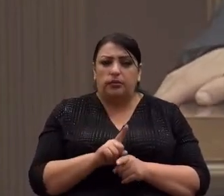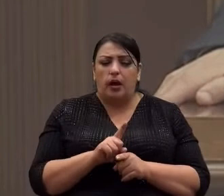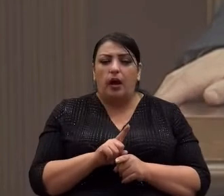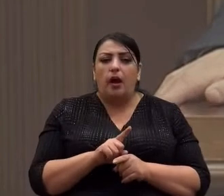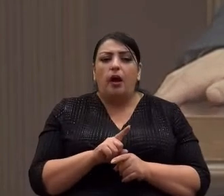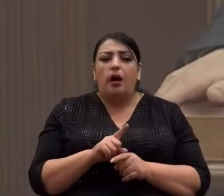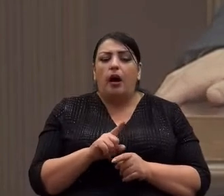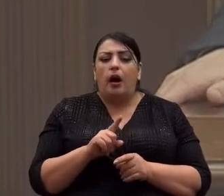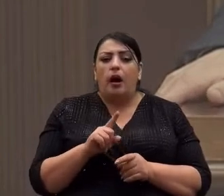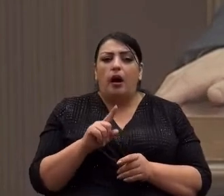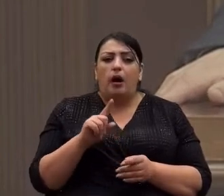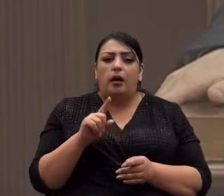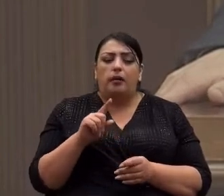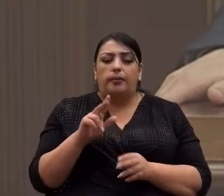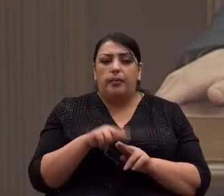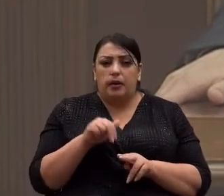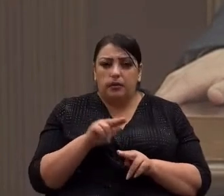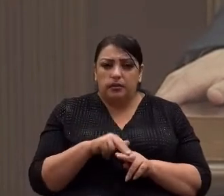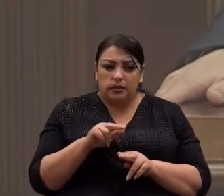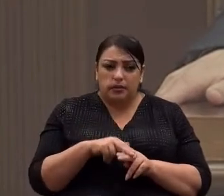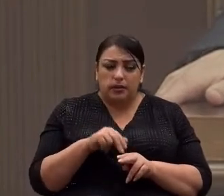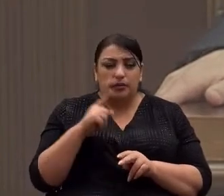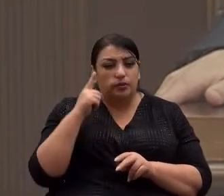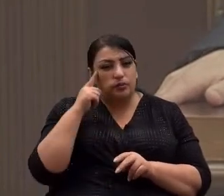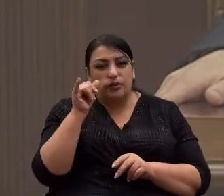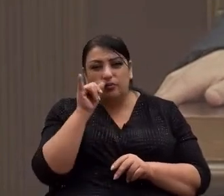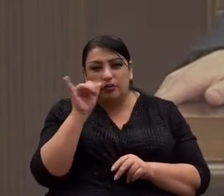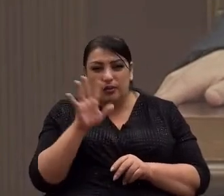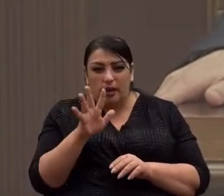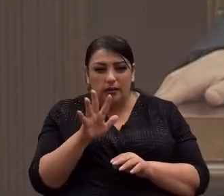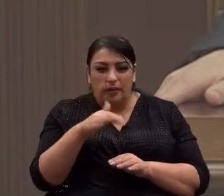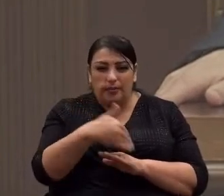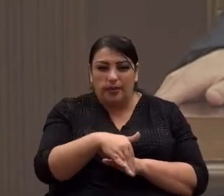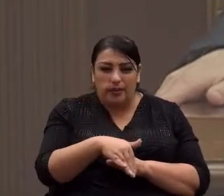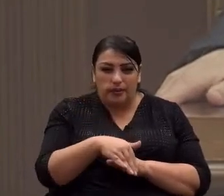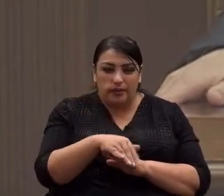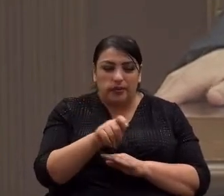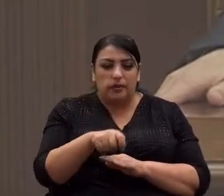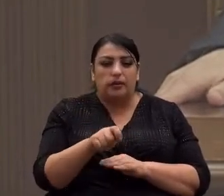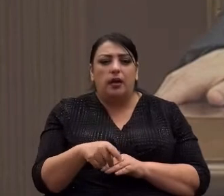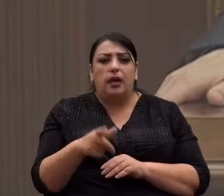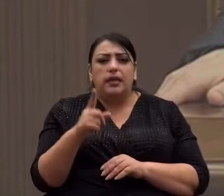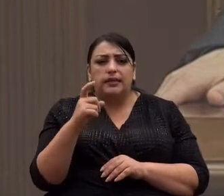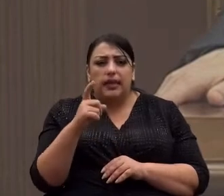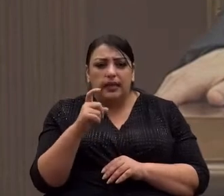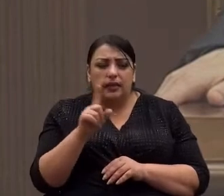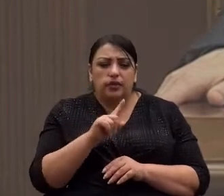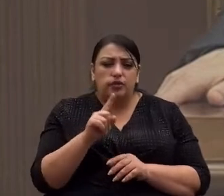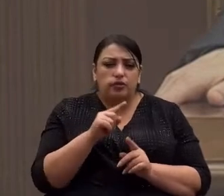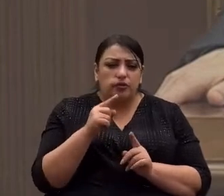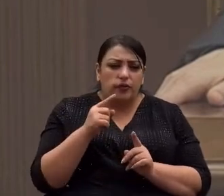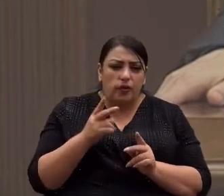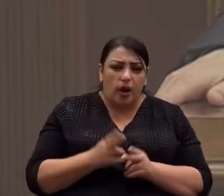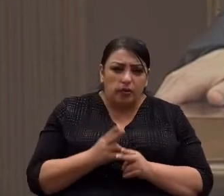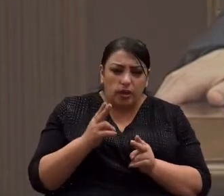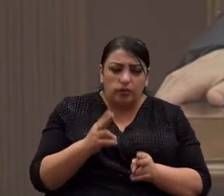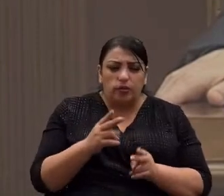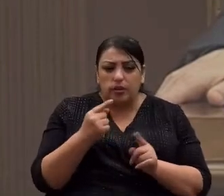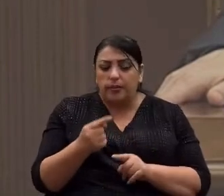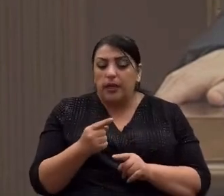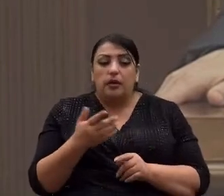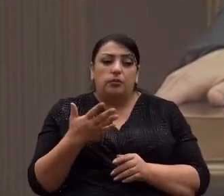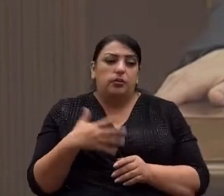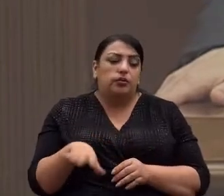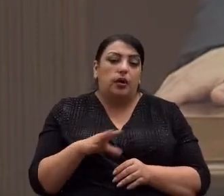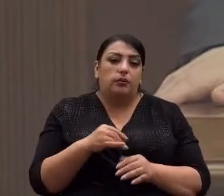Բարեկային ոստիկանության ձևավորումն էլ չէին հավատում, նոր զենքի ու սպառազինությանն էլ չէին հավատում, բայց դա դարձավ իրականություն։ Այնքան